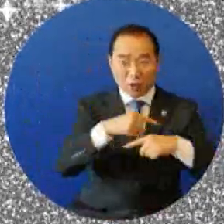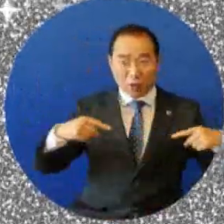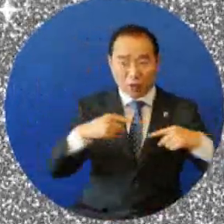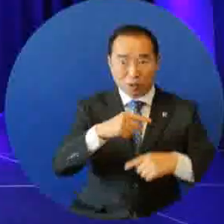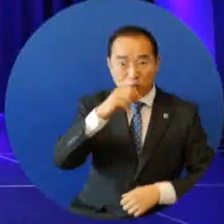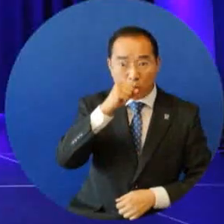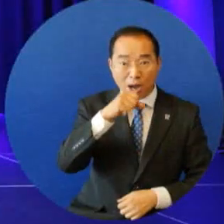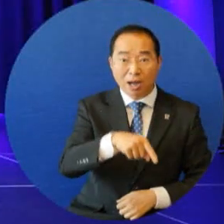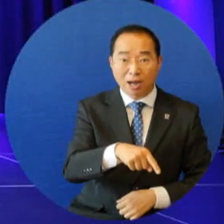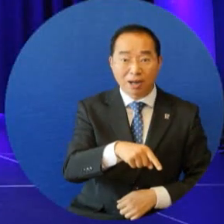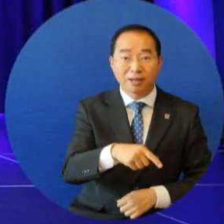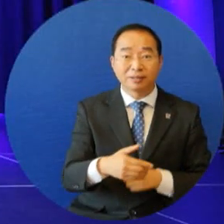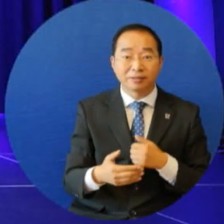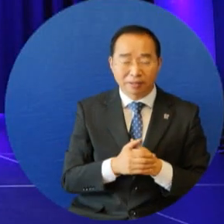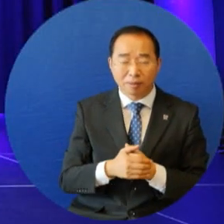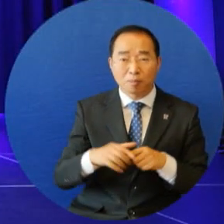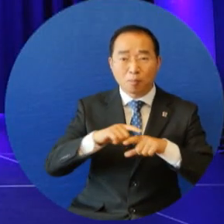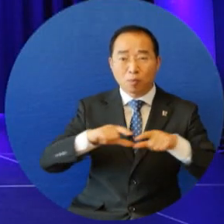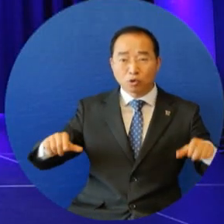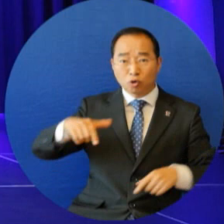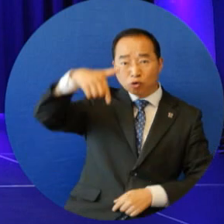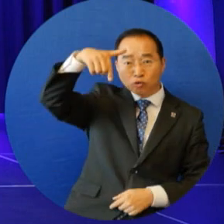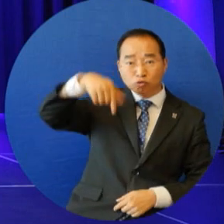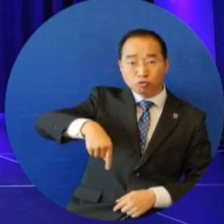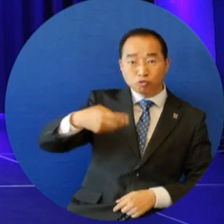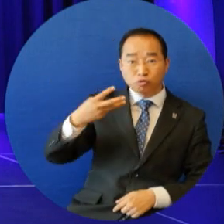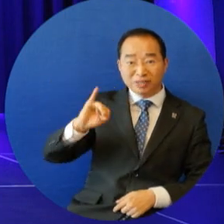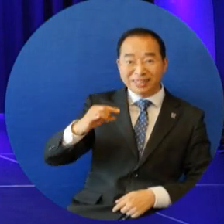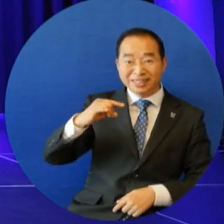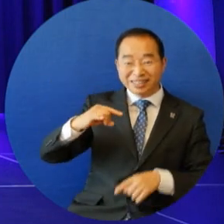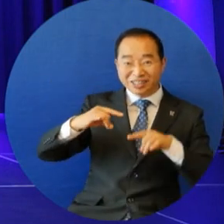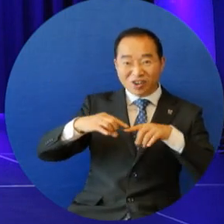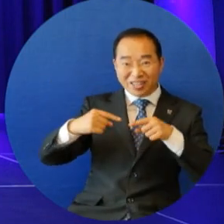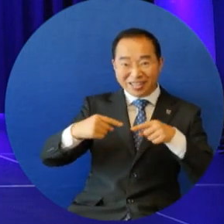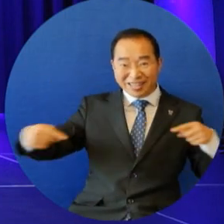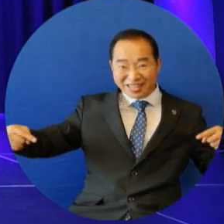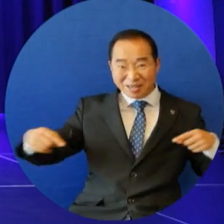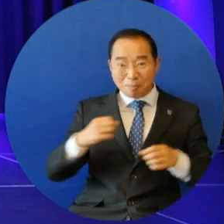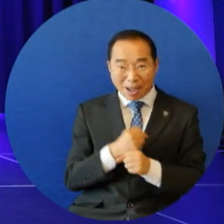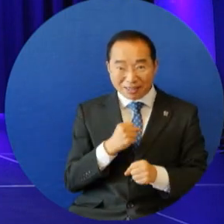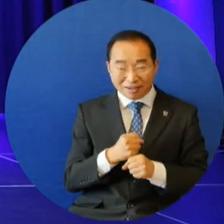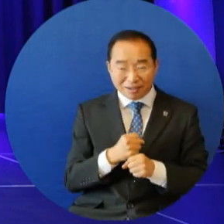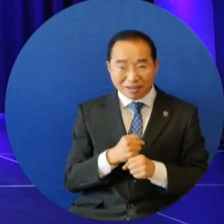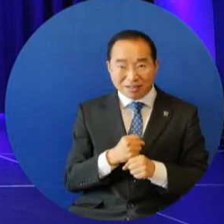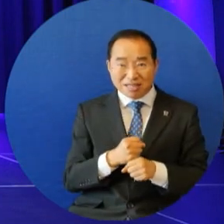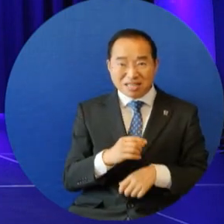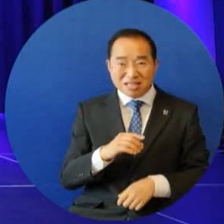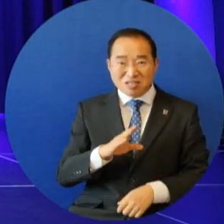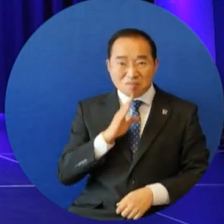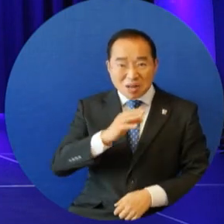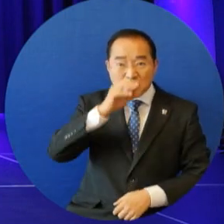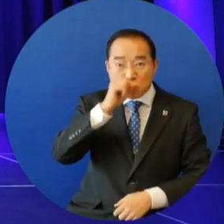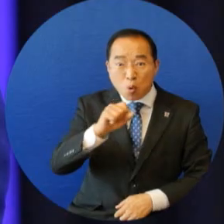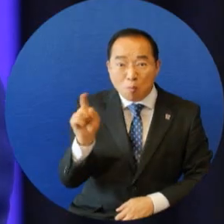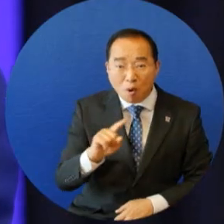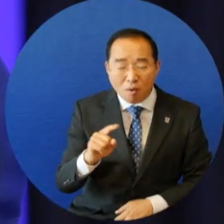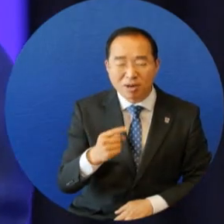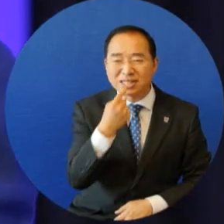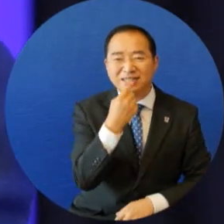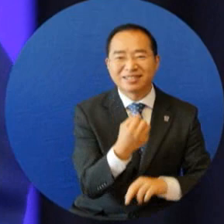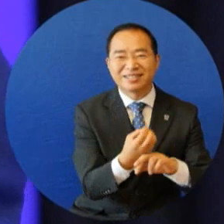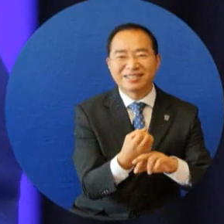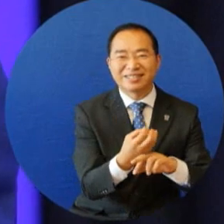좋아요. 우리가 전기를 보낼 때 이제 구리 전선을 쓰는데 사실은 은이 비싸서 그렇지